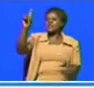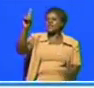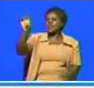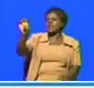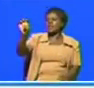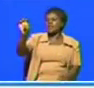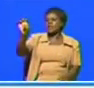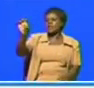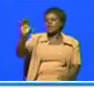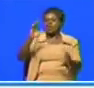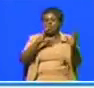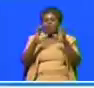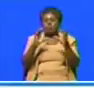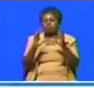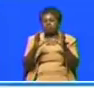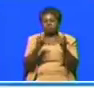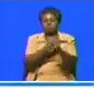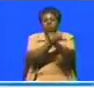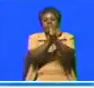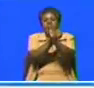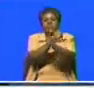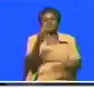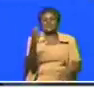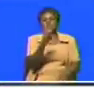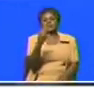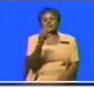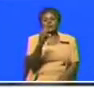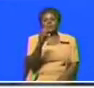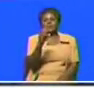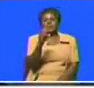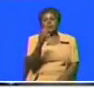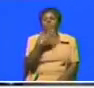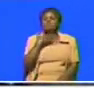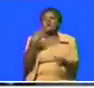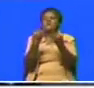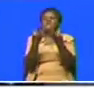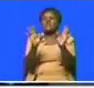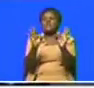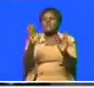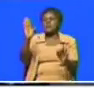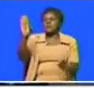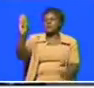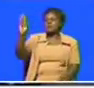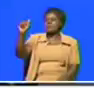katika mawasilisho yao walimtetea mteja wao mahakamani na kutaka achiliwe kwa dhamana.